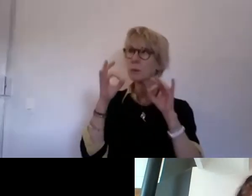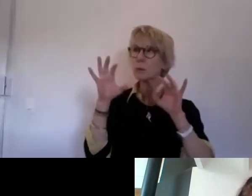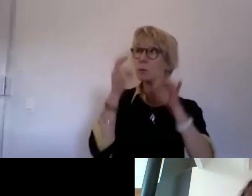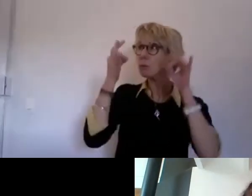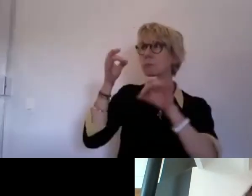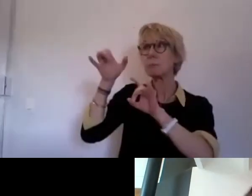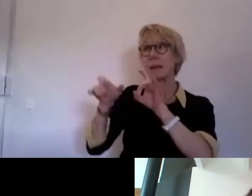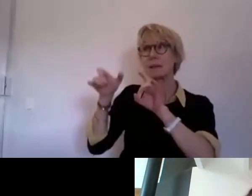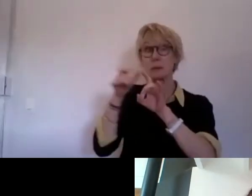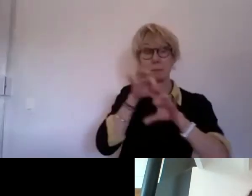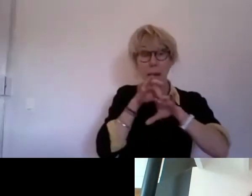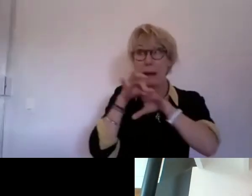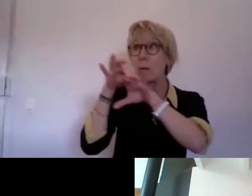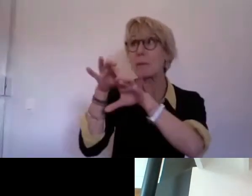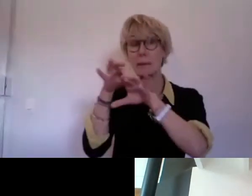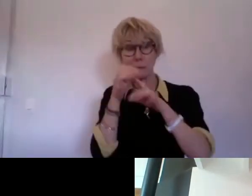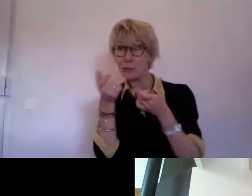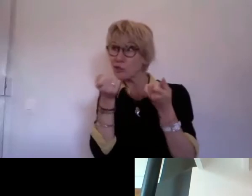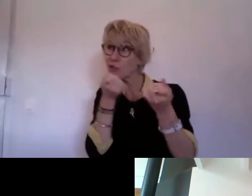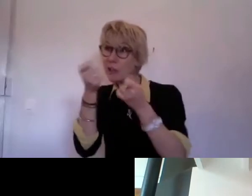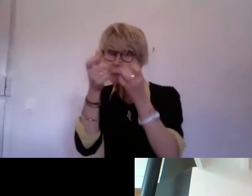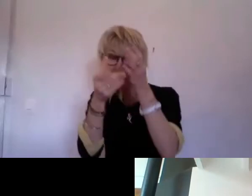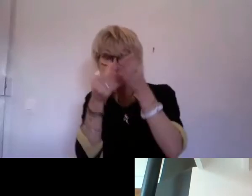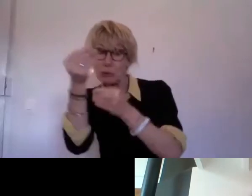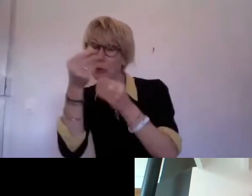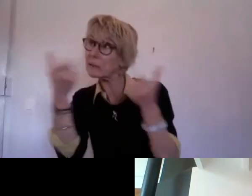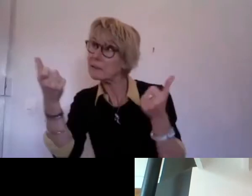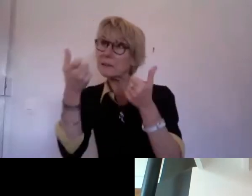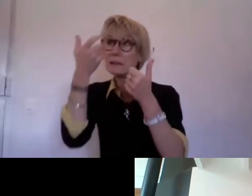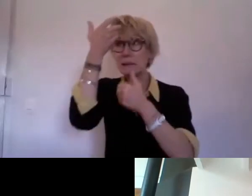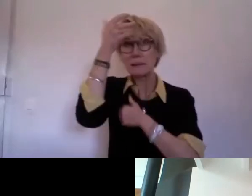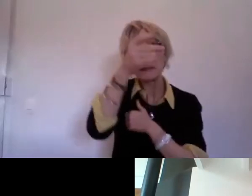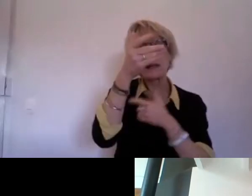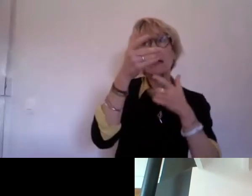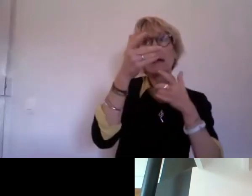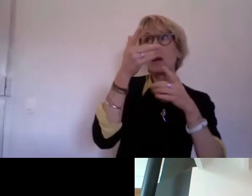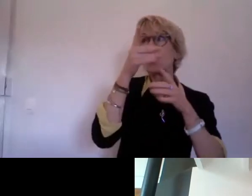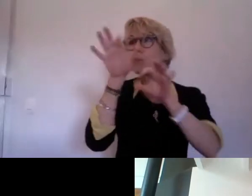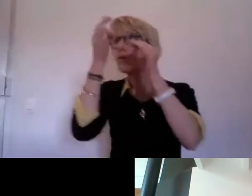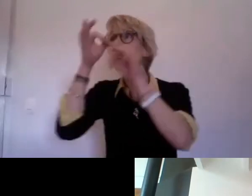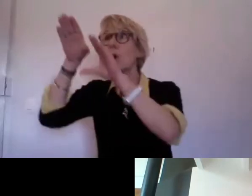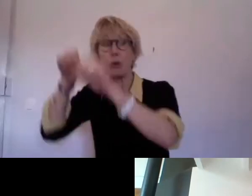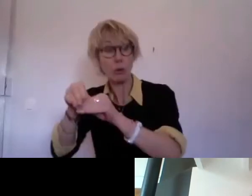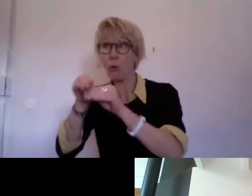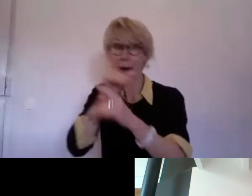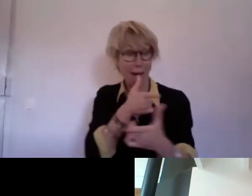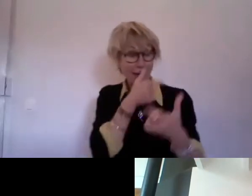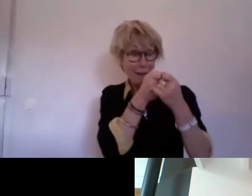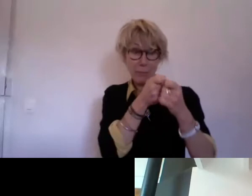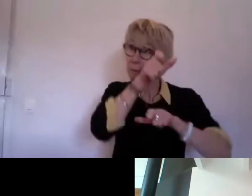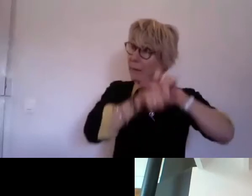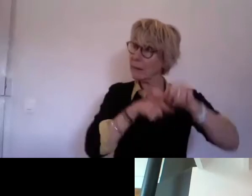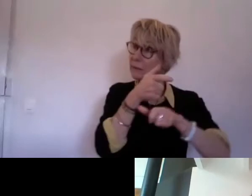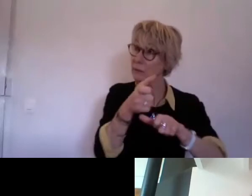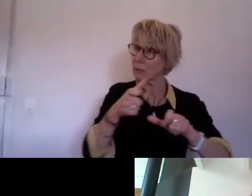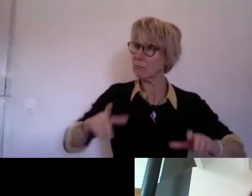pour encadrer des sorties. Il va falloir aussi trouver des lieux qui vont être adaptés. Il va falloir trouver